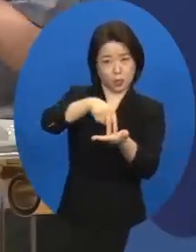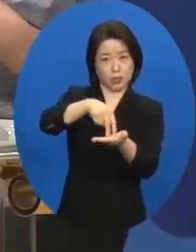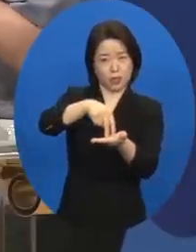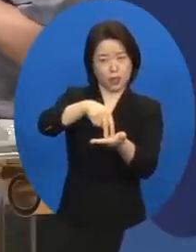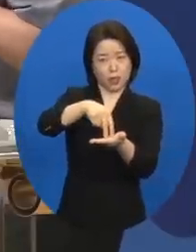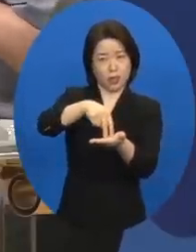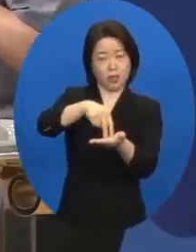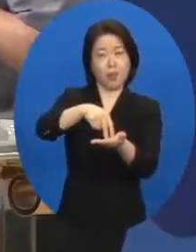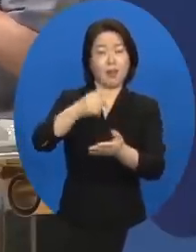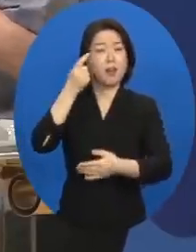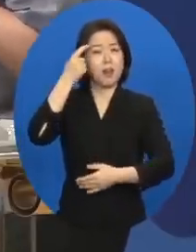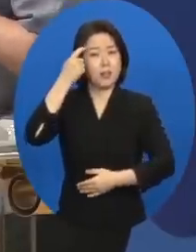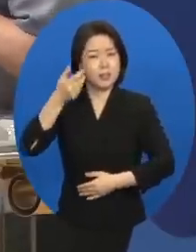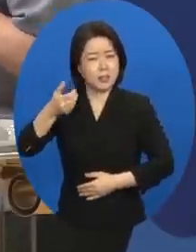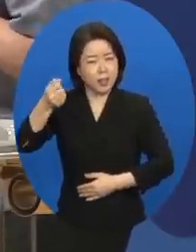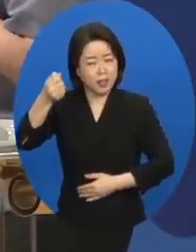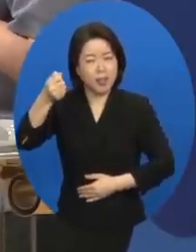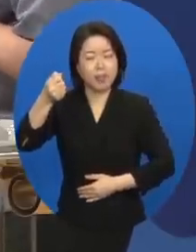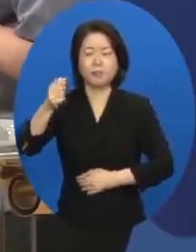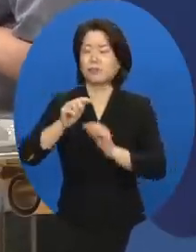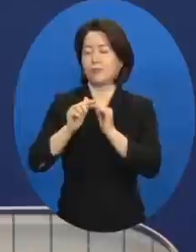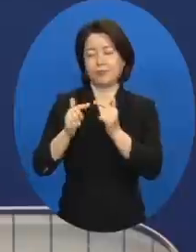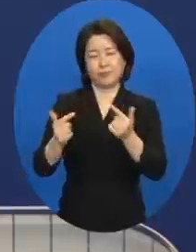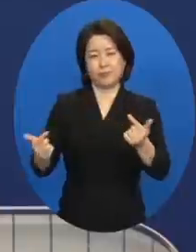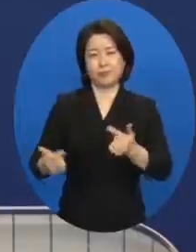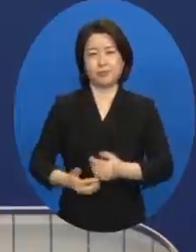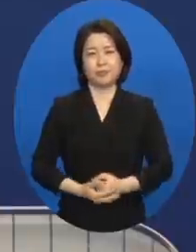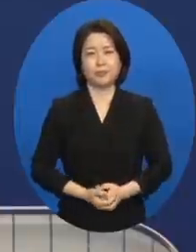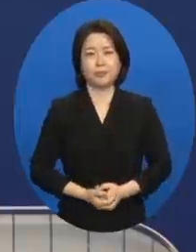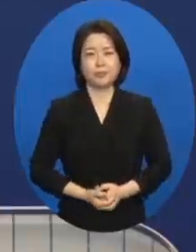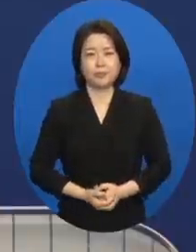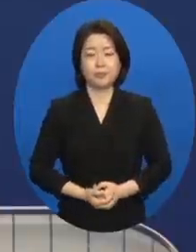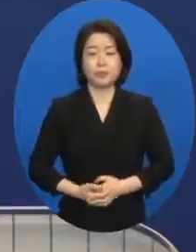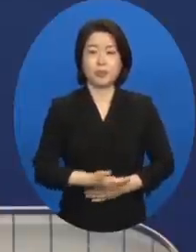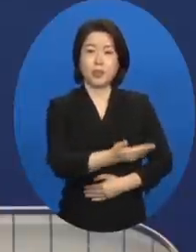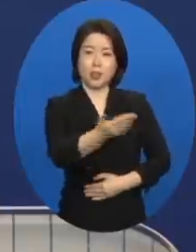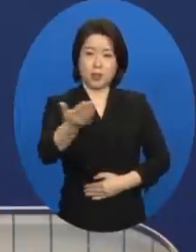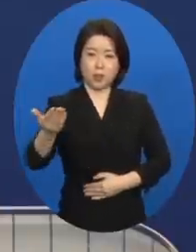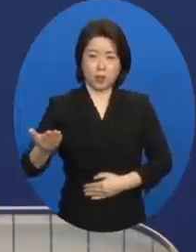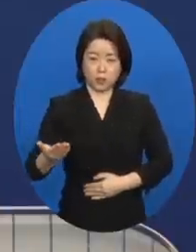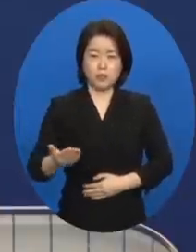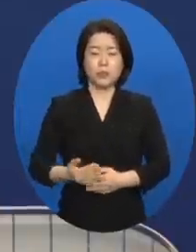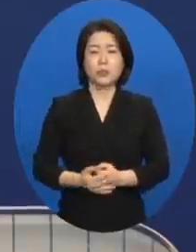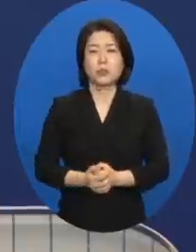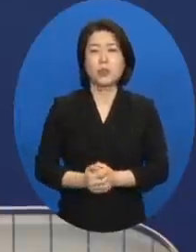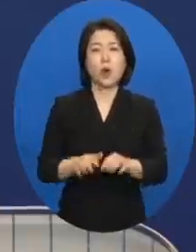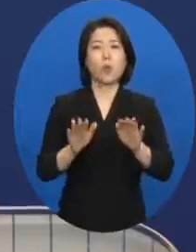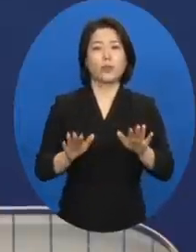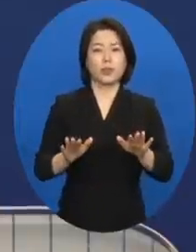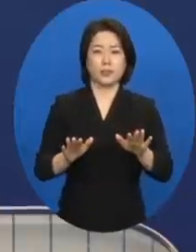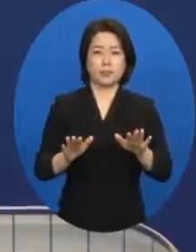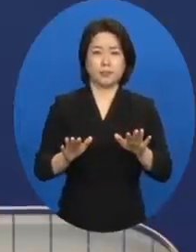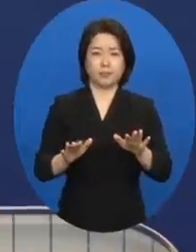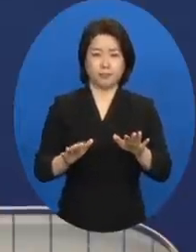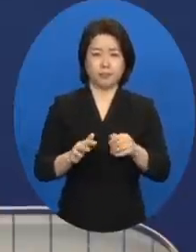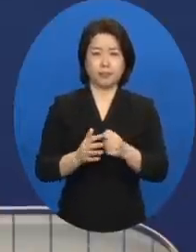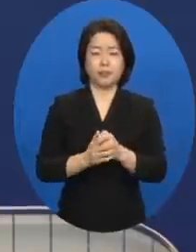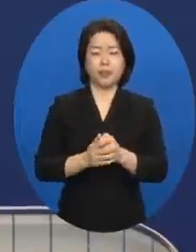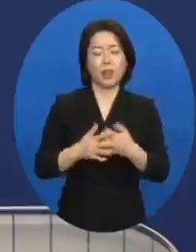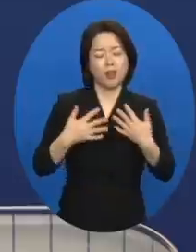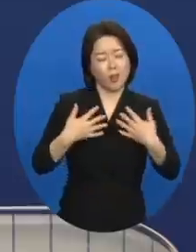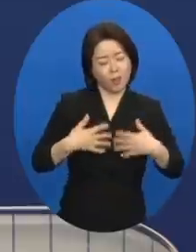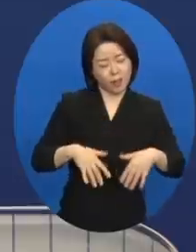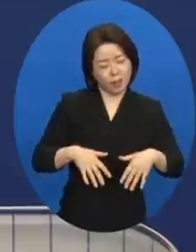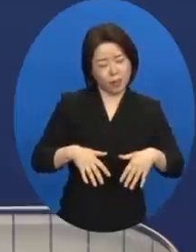세웠다라고 생각하지 않습니다. 여러분, 오늘 이렇게